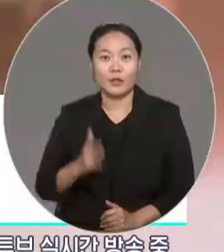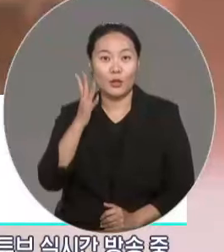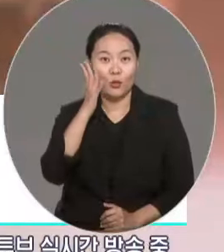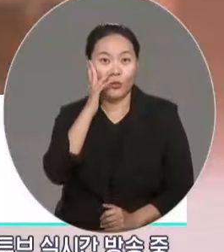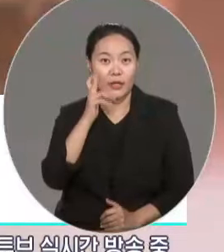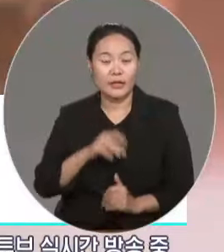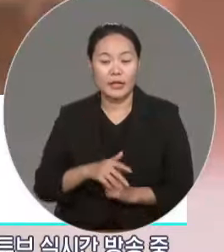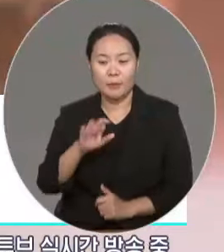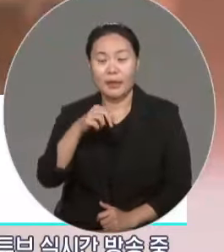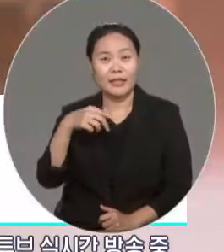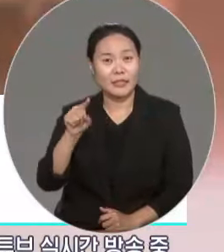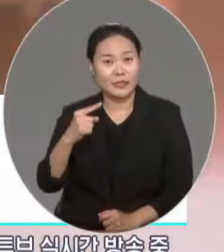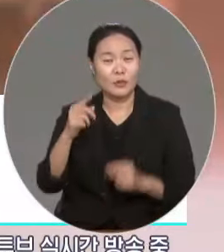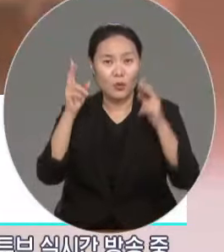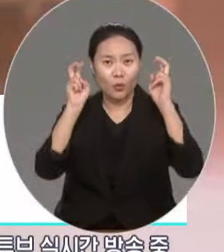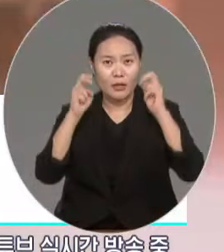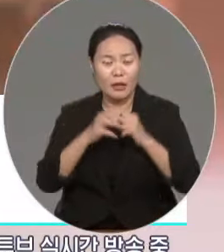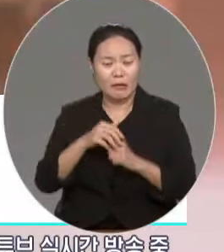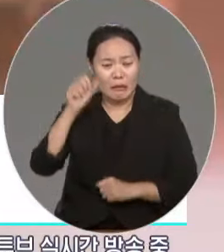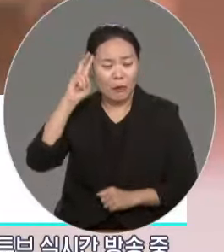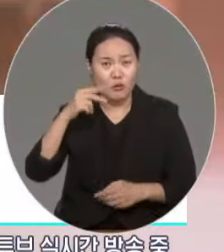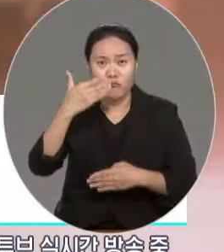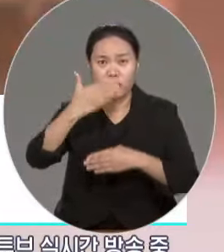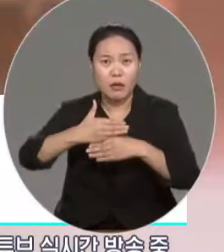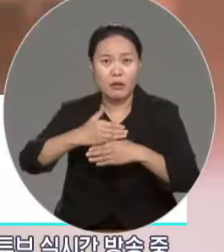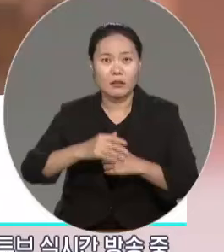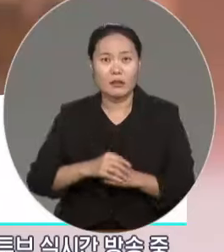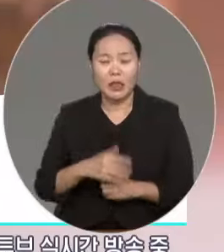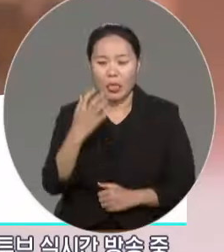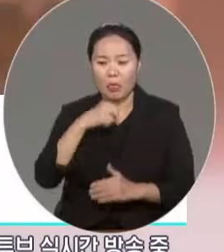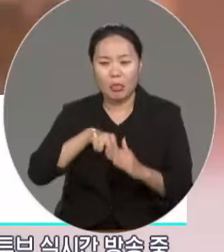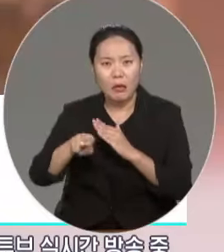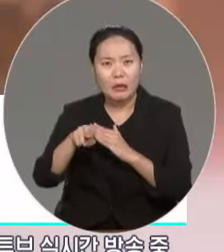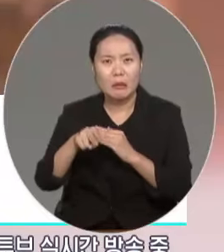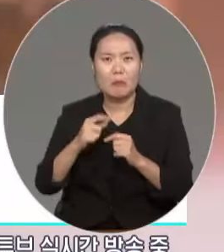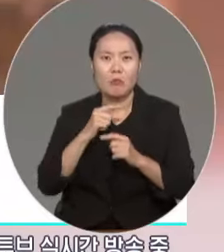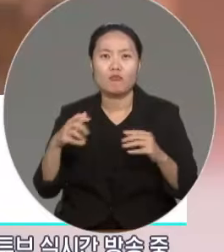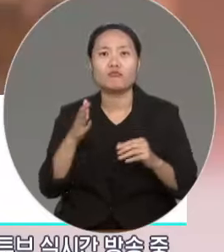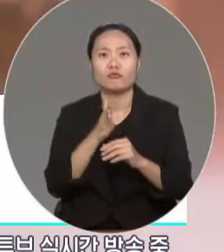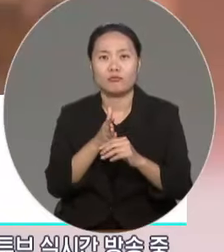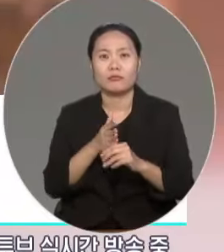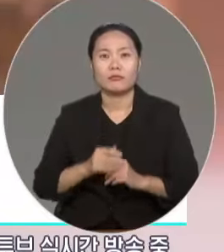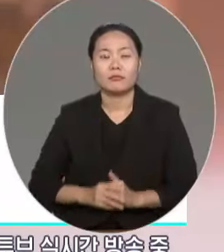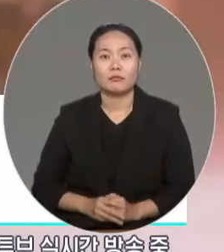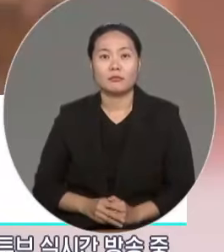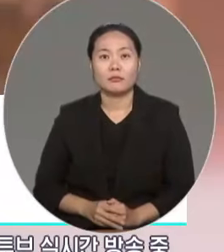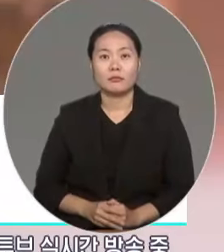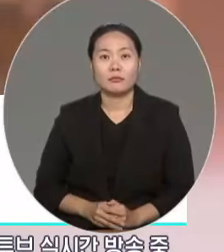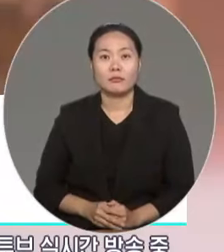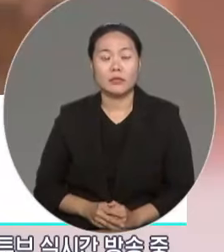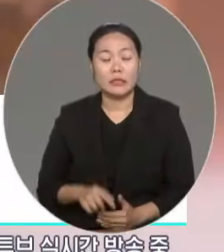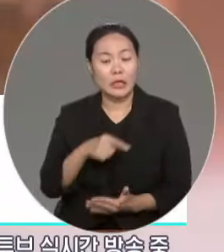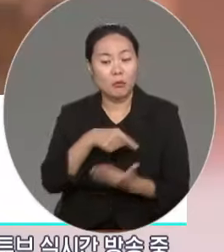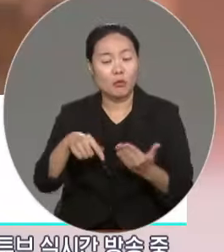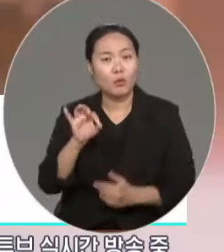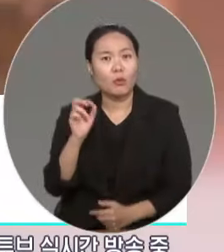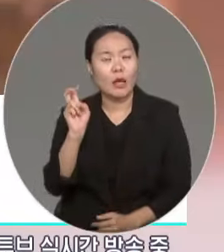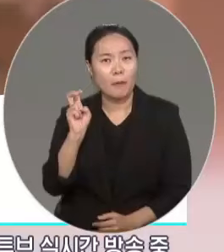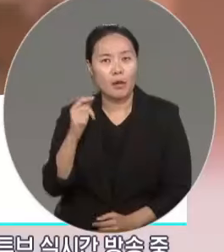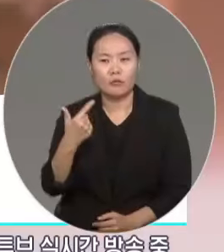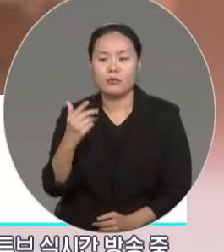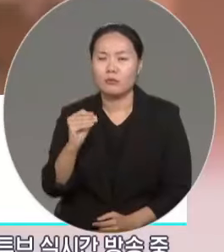울산의 한 필라테스 업체가 돌연 문을 닫아 먹튀 논란이 일고 있습니다. 현재 예상되는 피해